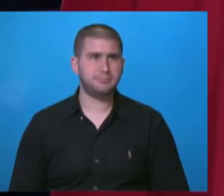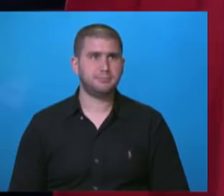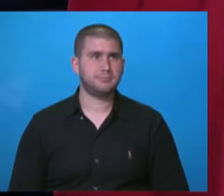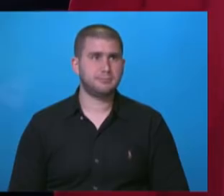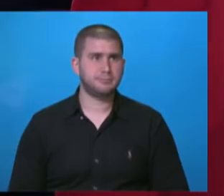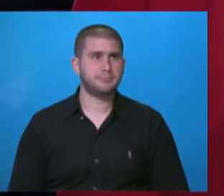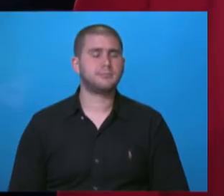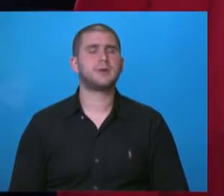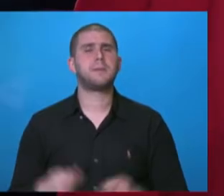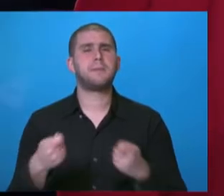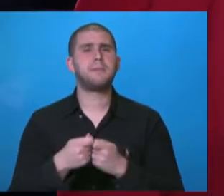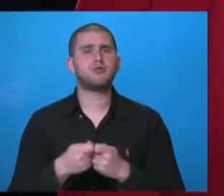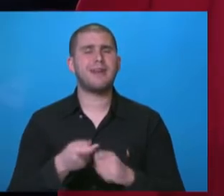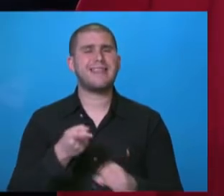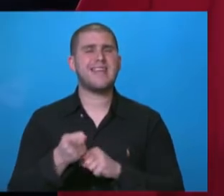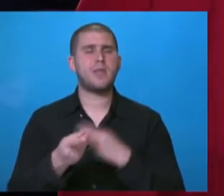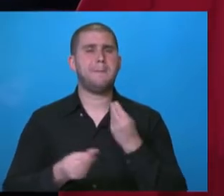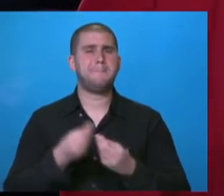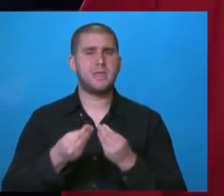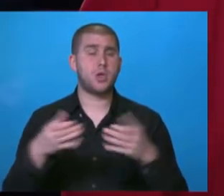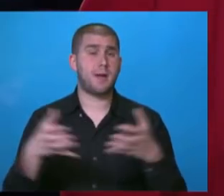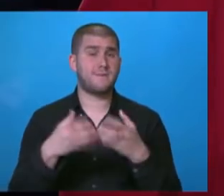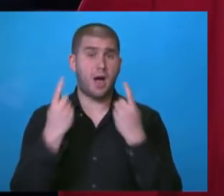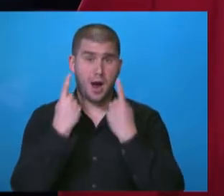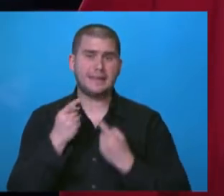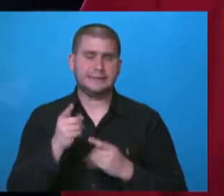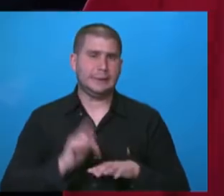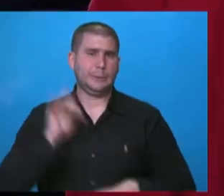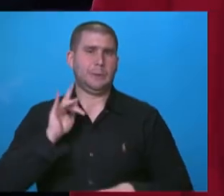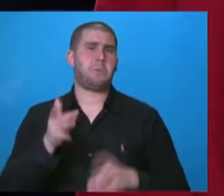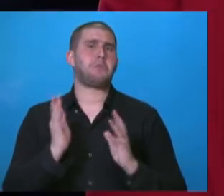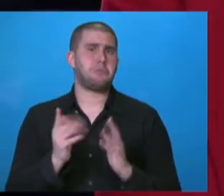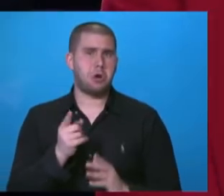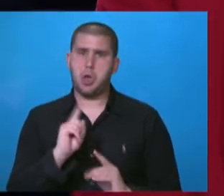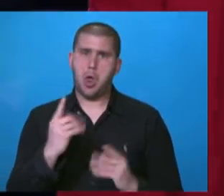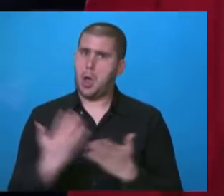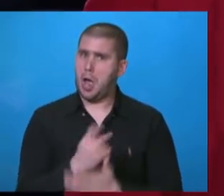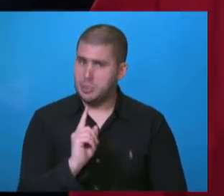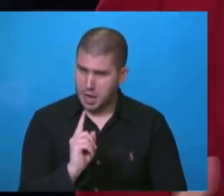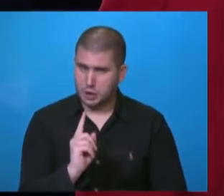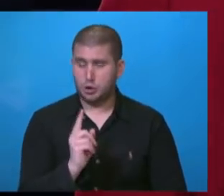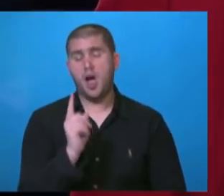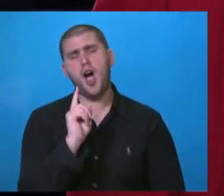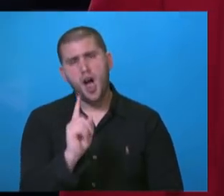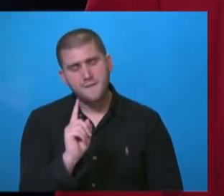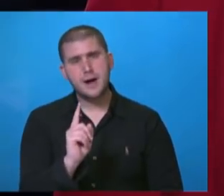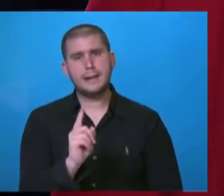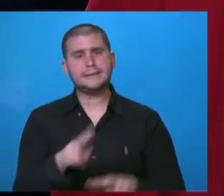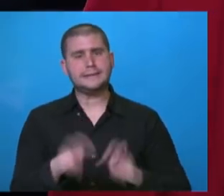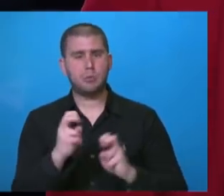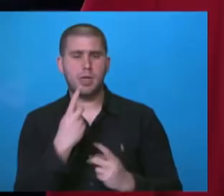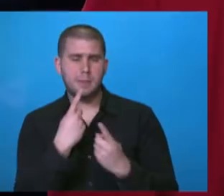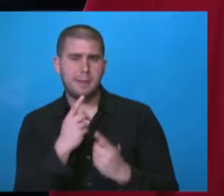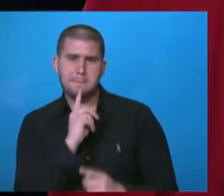עניין התקיפות המיניות בחברה החרדית זה עניין רגיש מאוד, לא חדש, אבל אין לנו הרבה הזדמנות לדבר